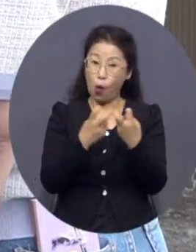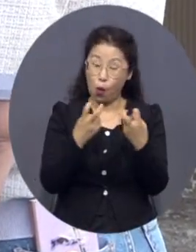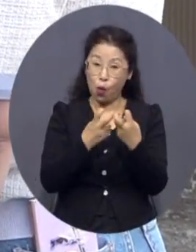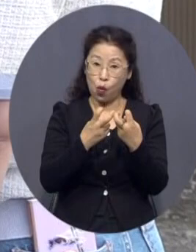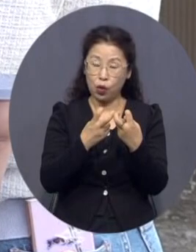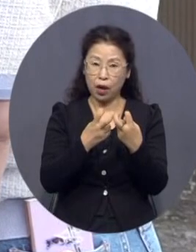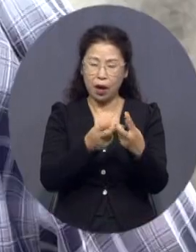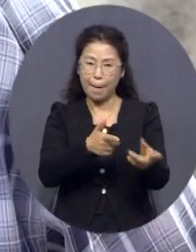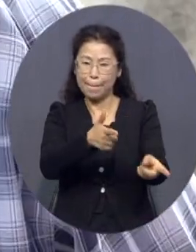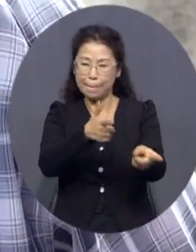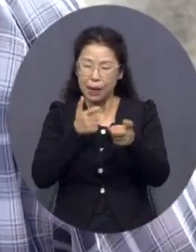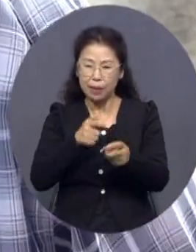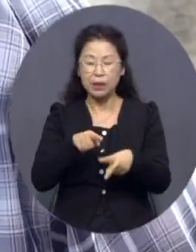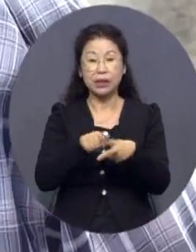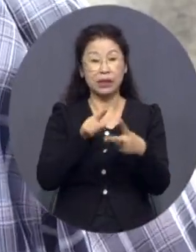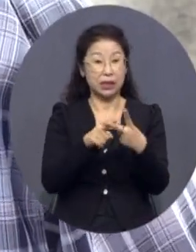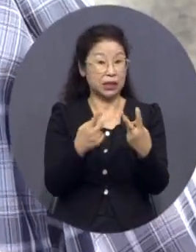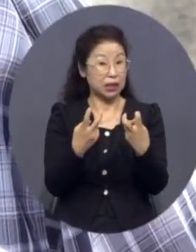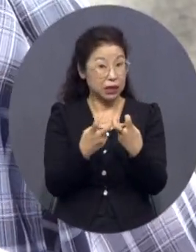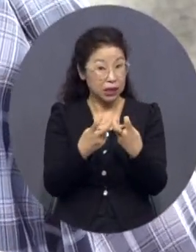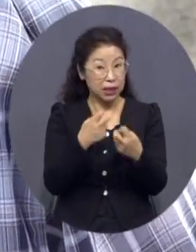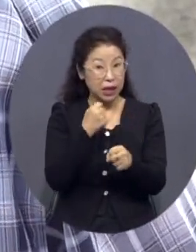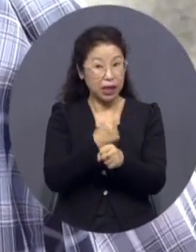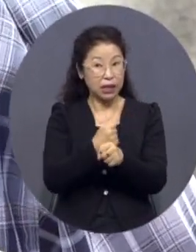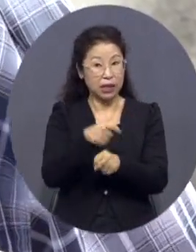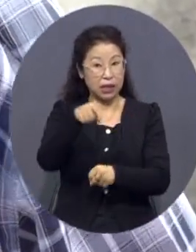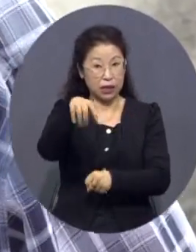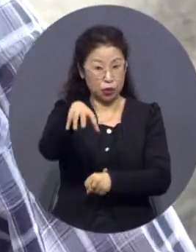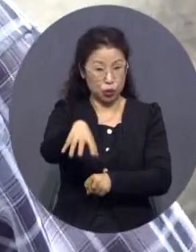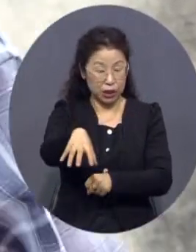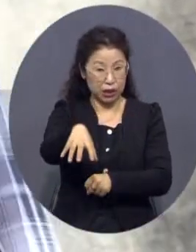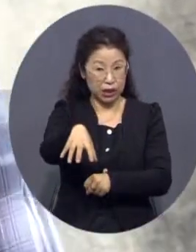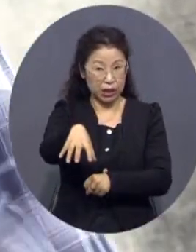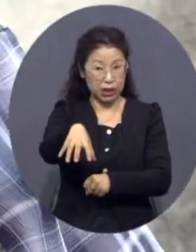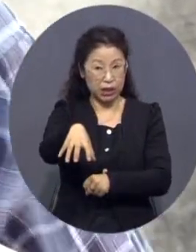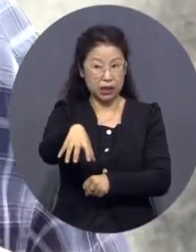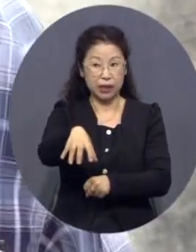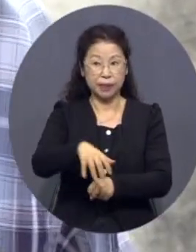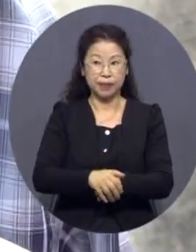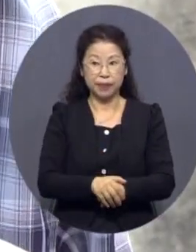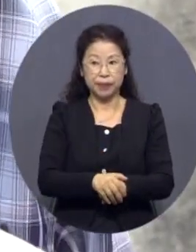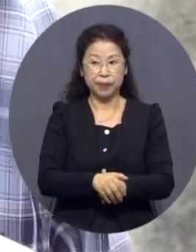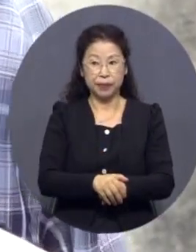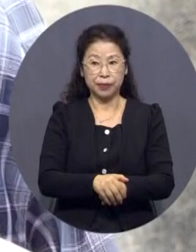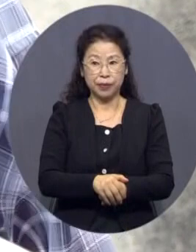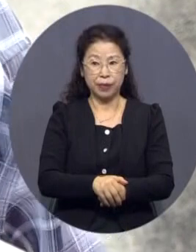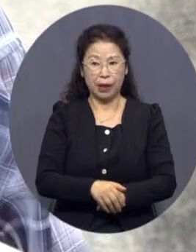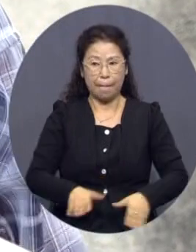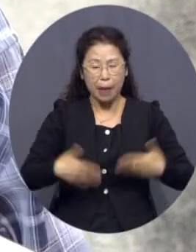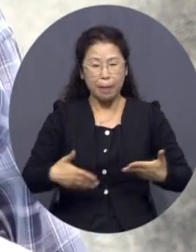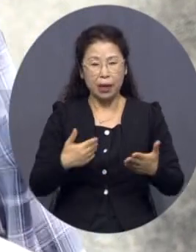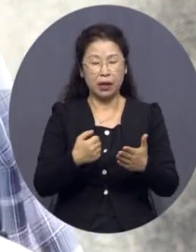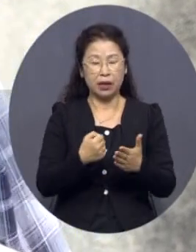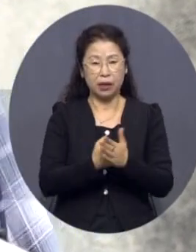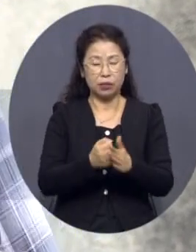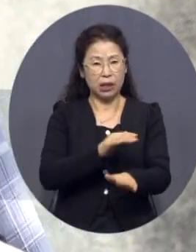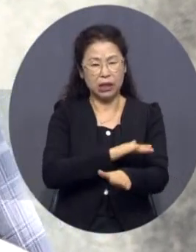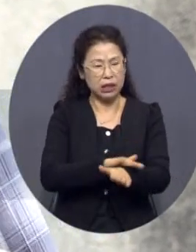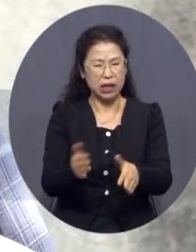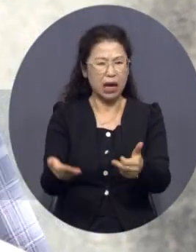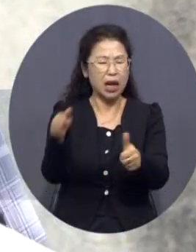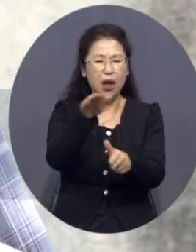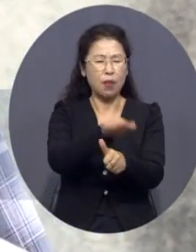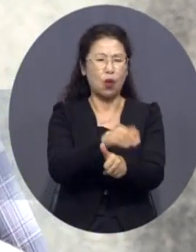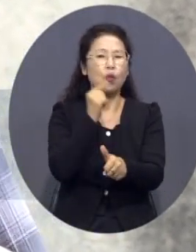총을 맞았던지 어떻게 해서 여길 다급하니까 일부 뭐 제대로 묘를